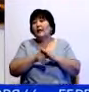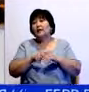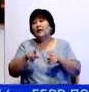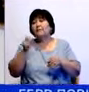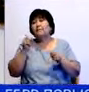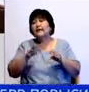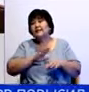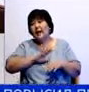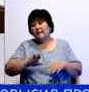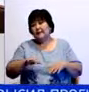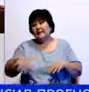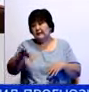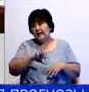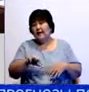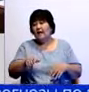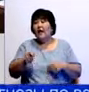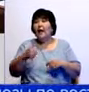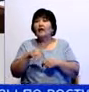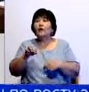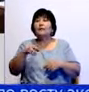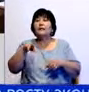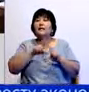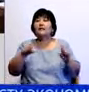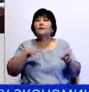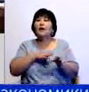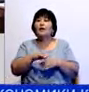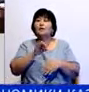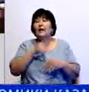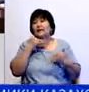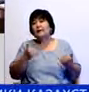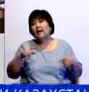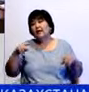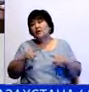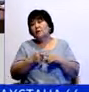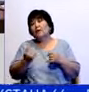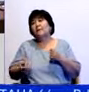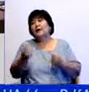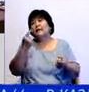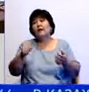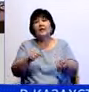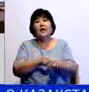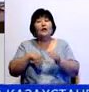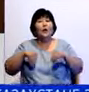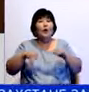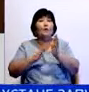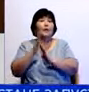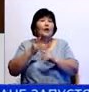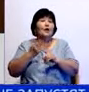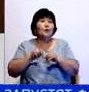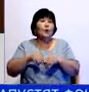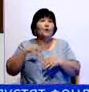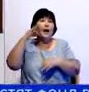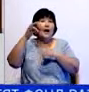безопасных регионов страны аким области поручил департаменту использовать современные технологии по выявлению нарко плантации в том числе